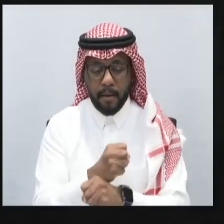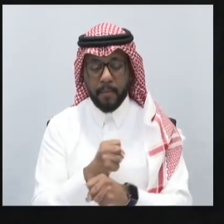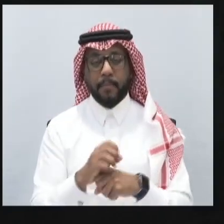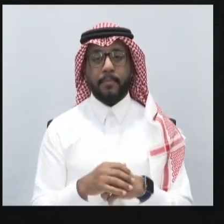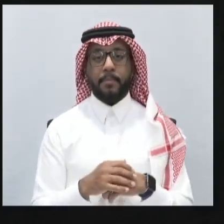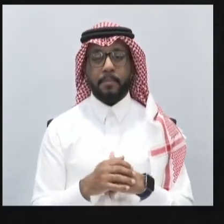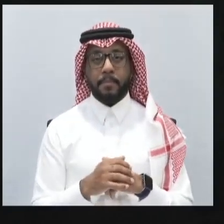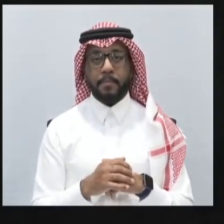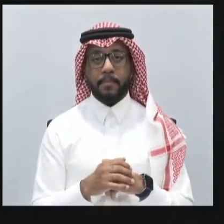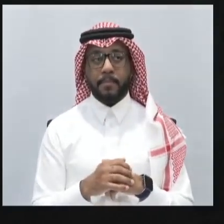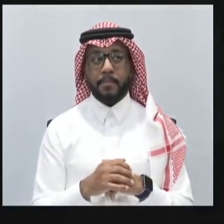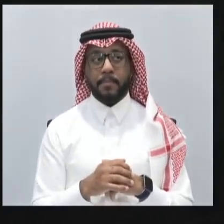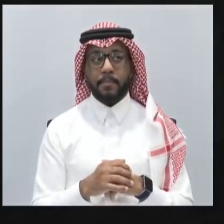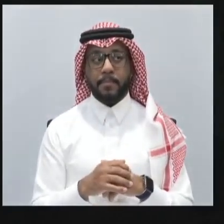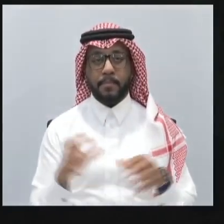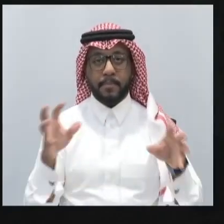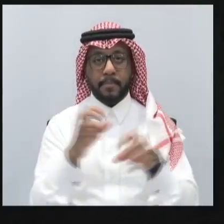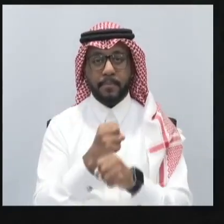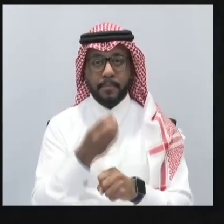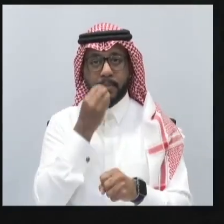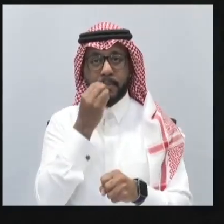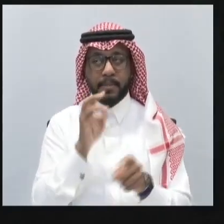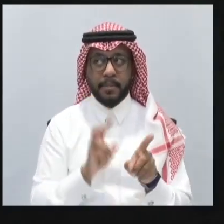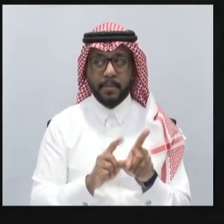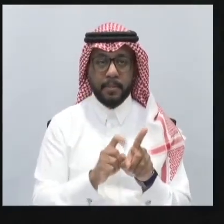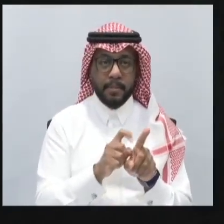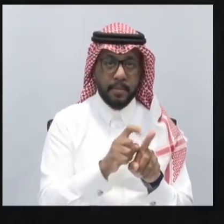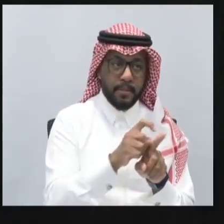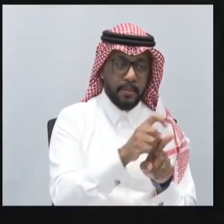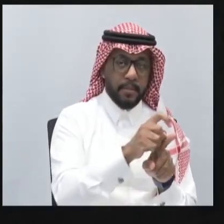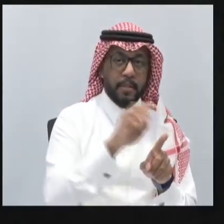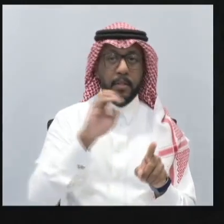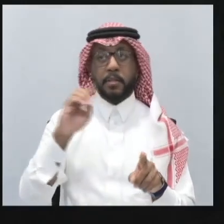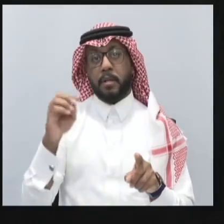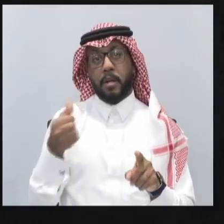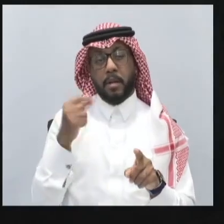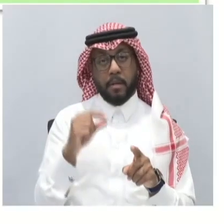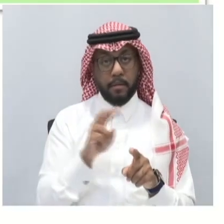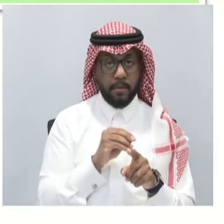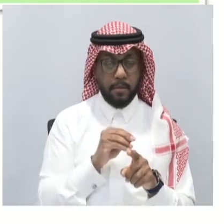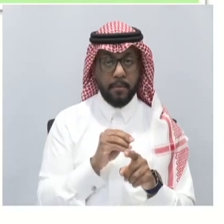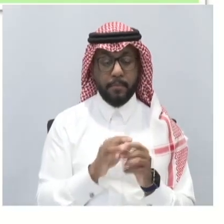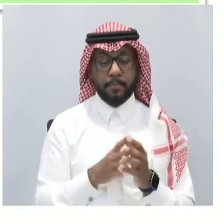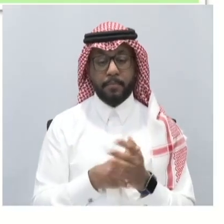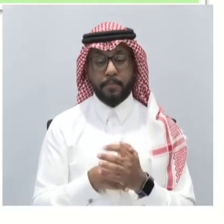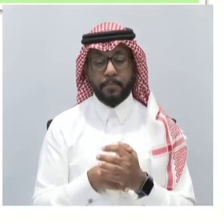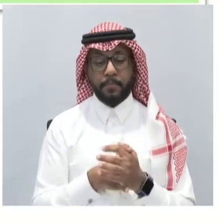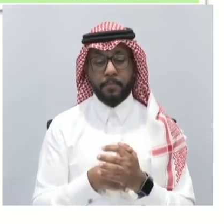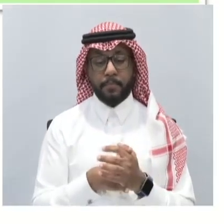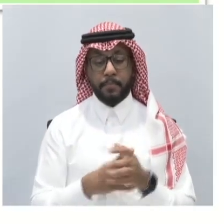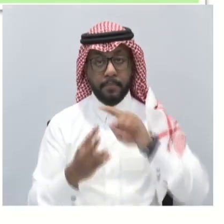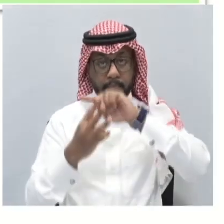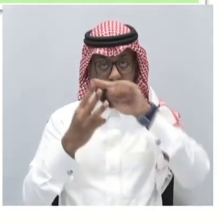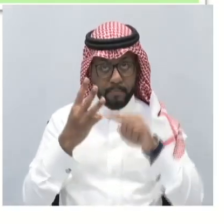ايش الجراده عندي هذا الحيوان الثاني هو يبغاني ارتب ثلاث ايش حيوانات